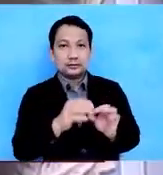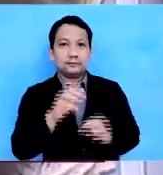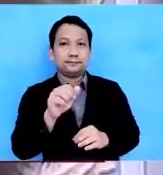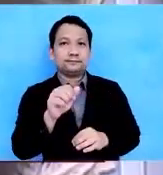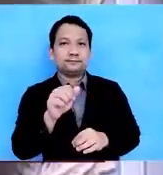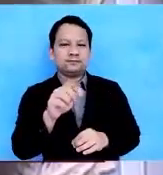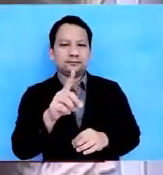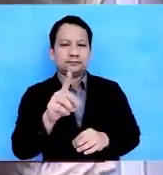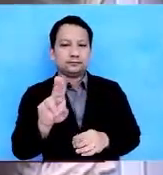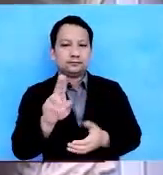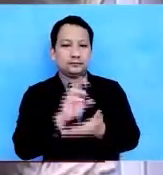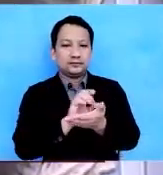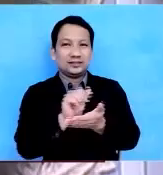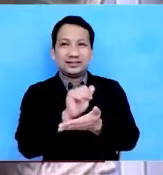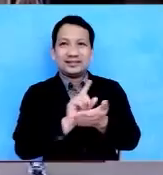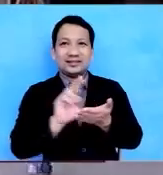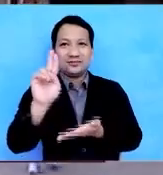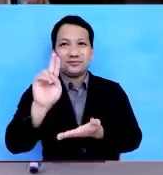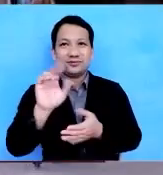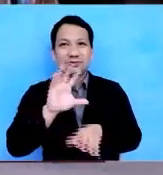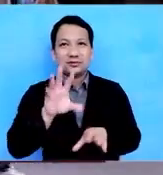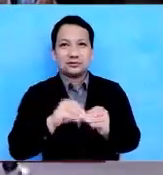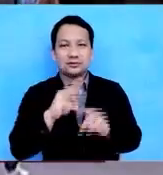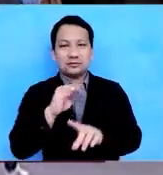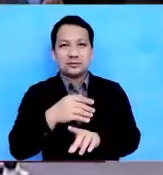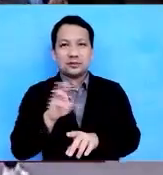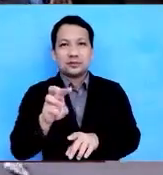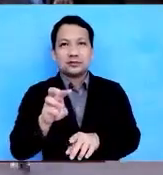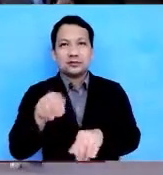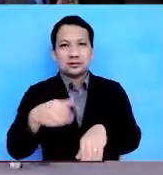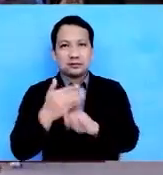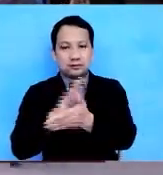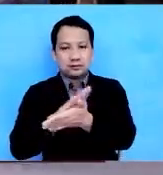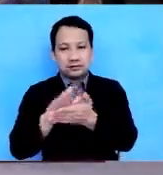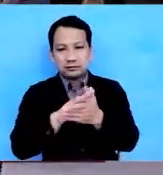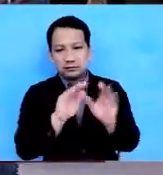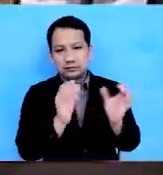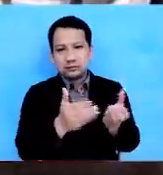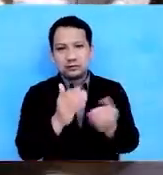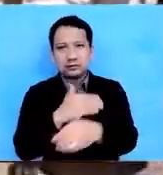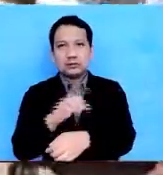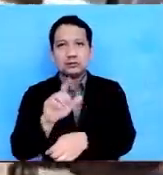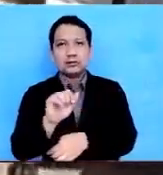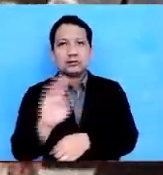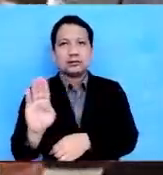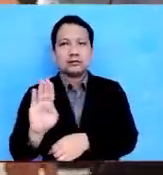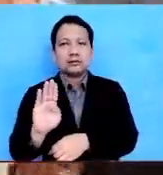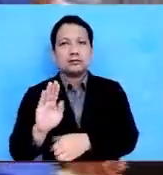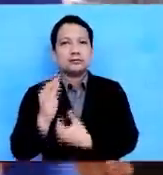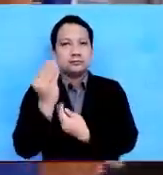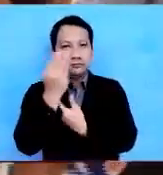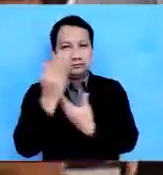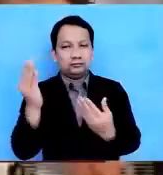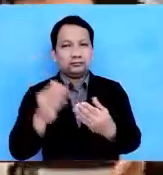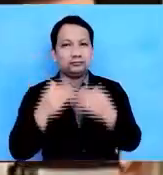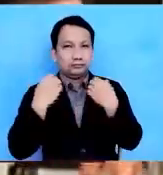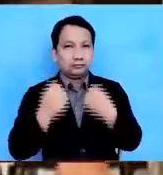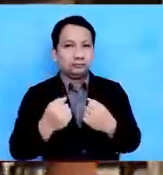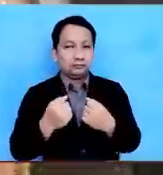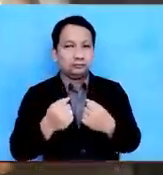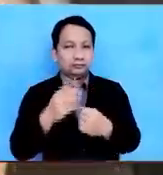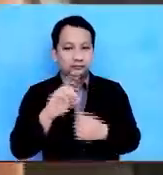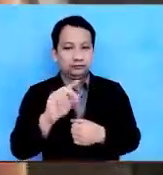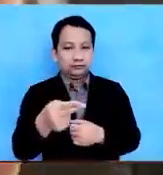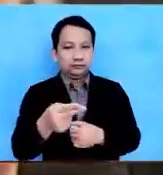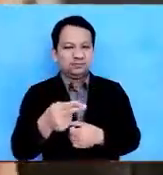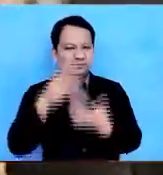University hanggang May 6 para bigyang daan ng disinfection sa kanilang mga classroom at laboratory. Sa kabila nito, narindigan naman ng DOH na